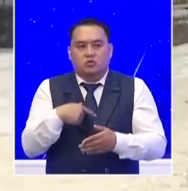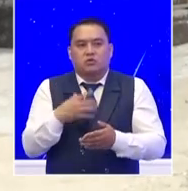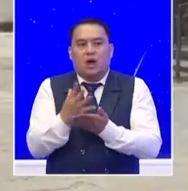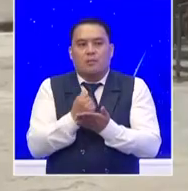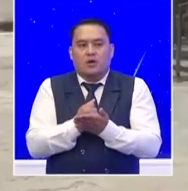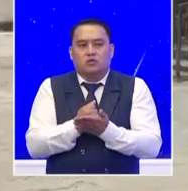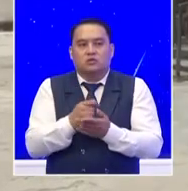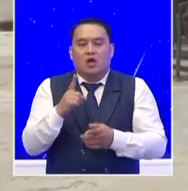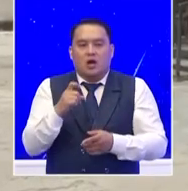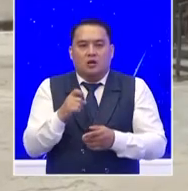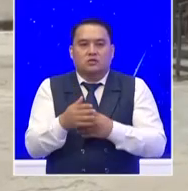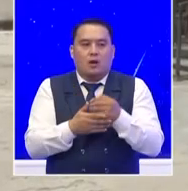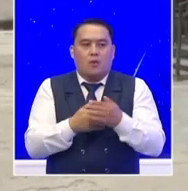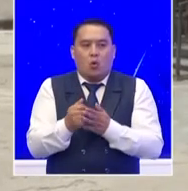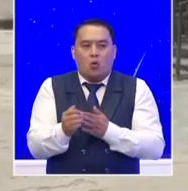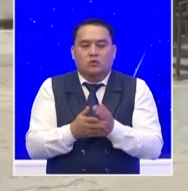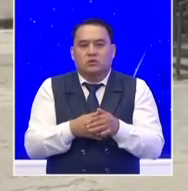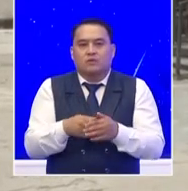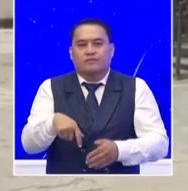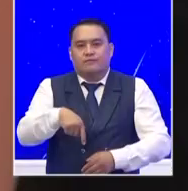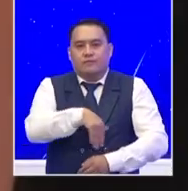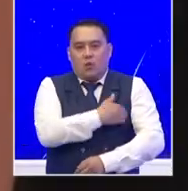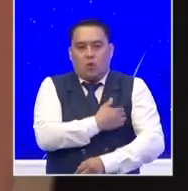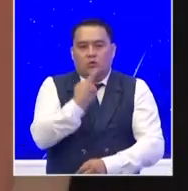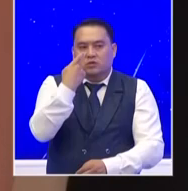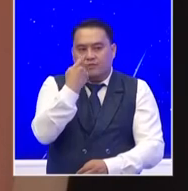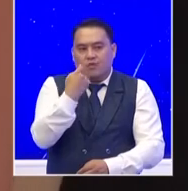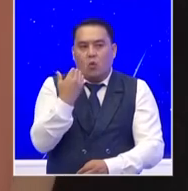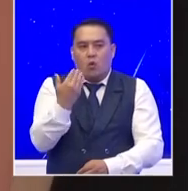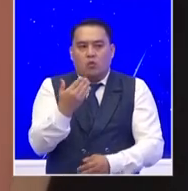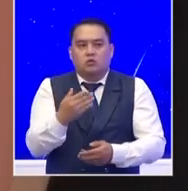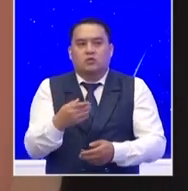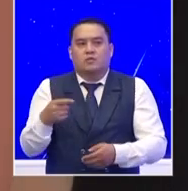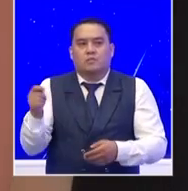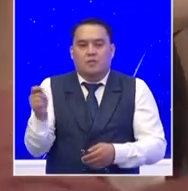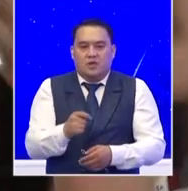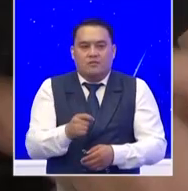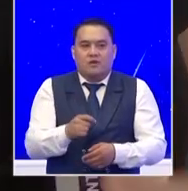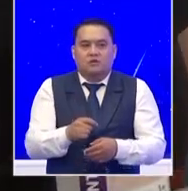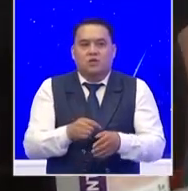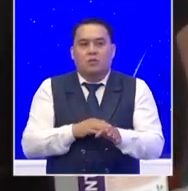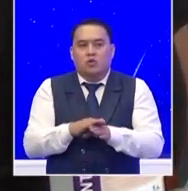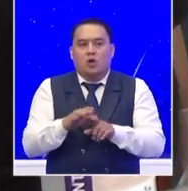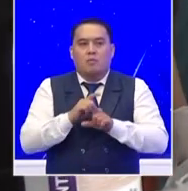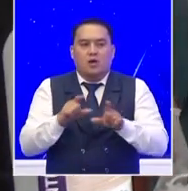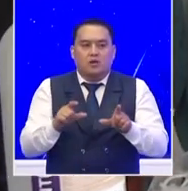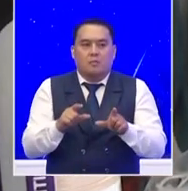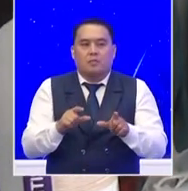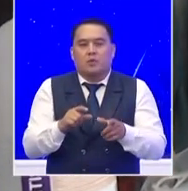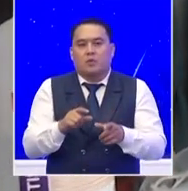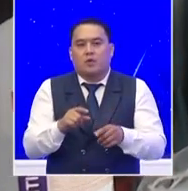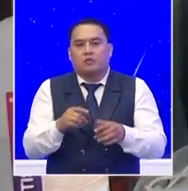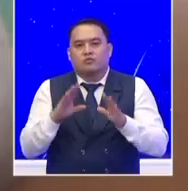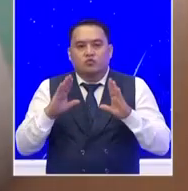запас антисептических средств, бесконтактные термометры, санитайзеры с кожным антисептиком у входа. Заполняемость объекта не должна превышать проектную